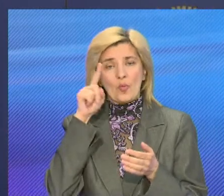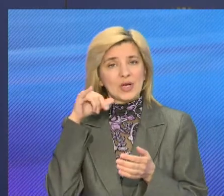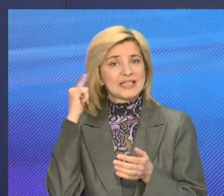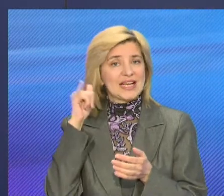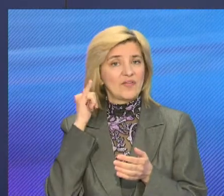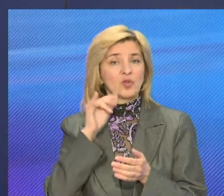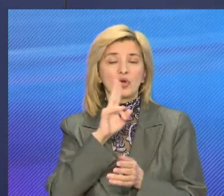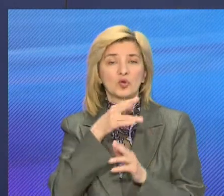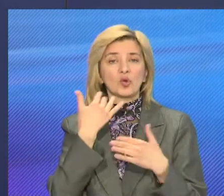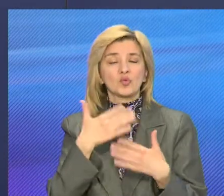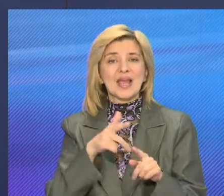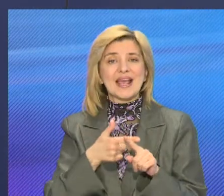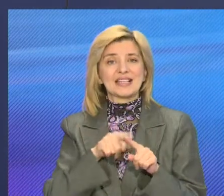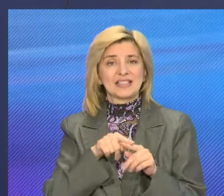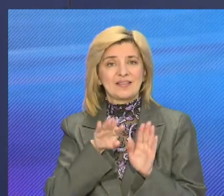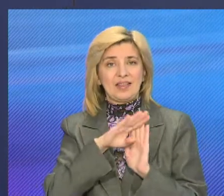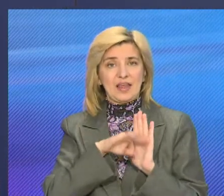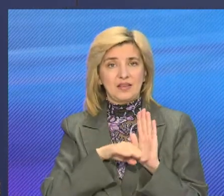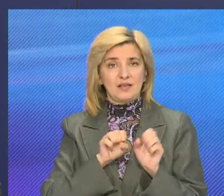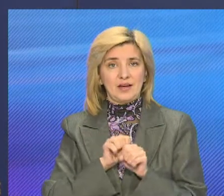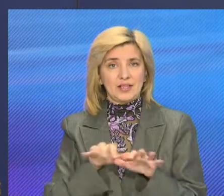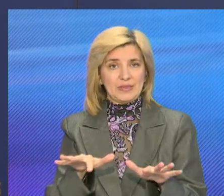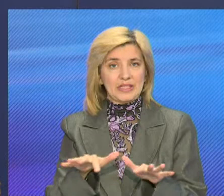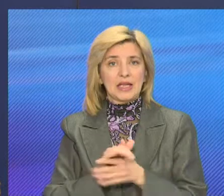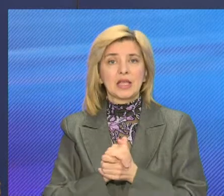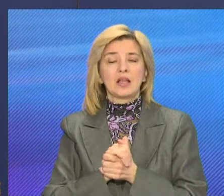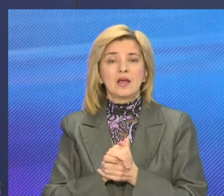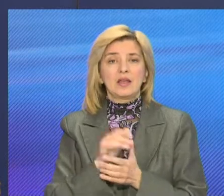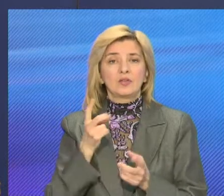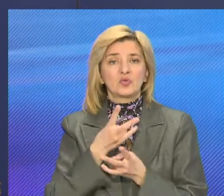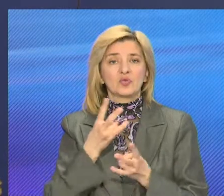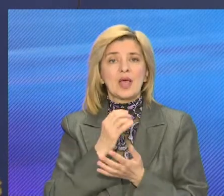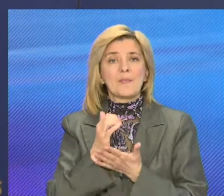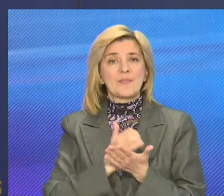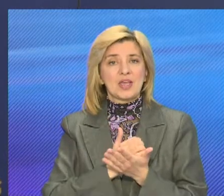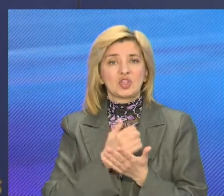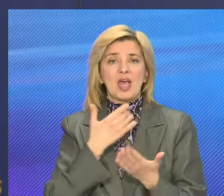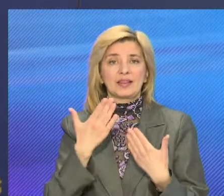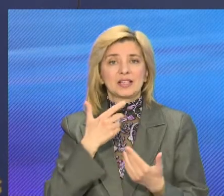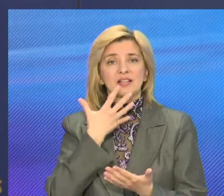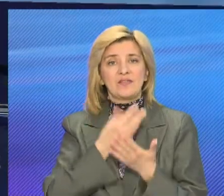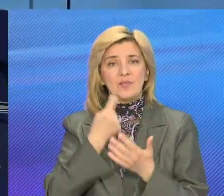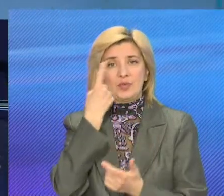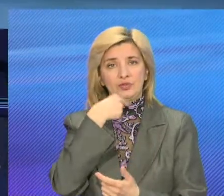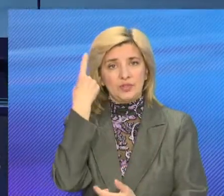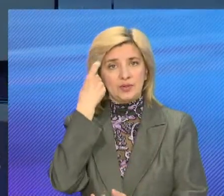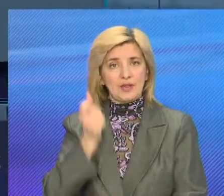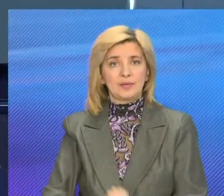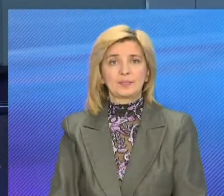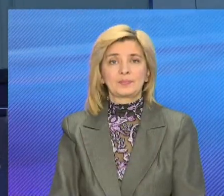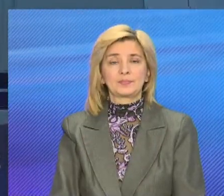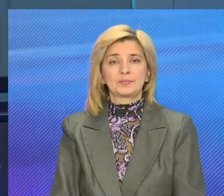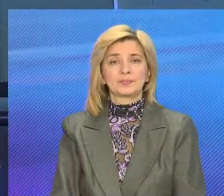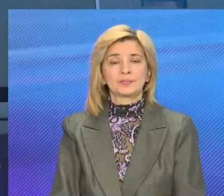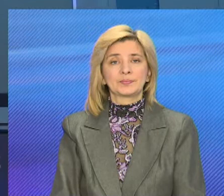Поэтому вот нужно прежде всего быть бдительным, внимательным и бережно относиться к своим персональным данным.